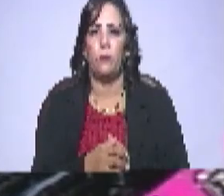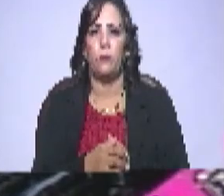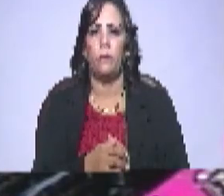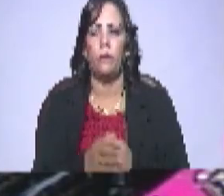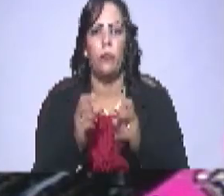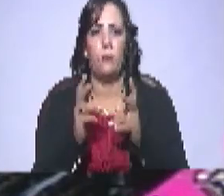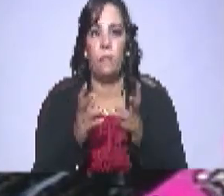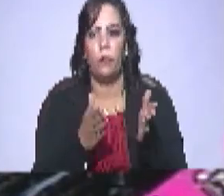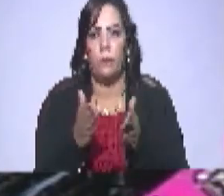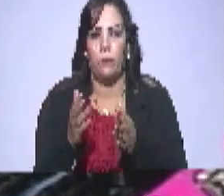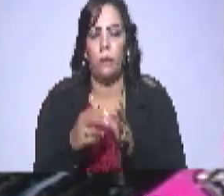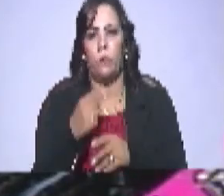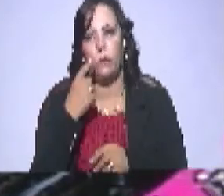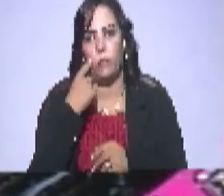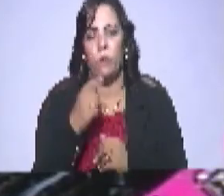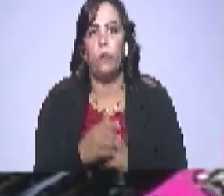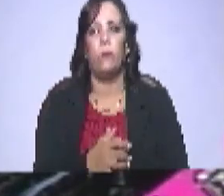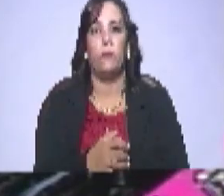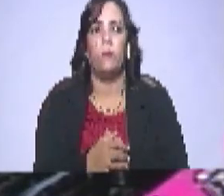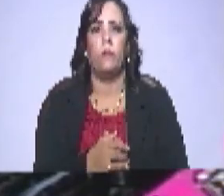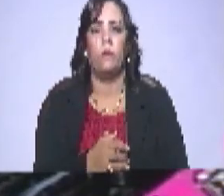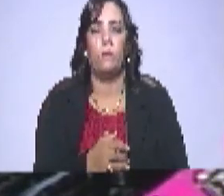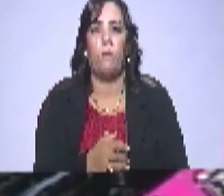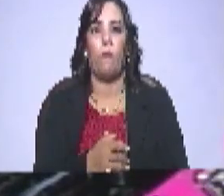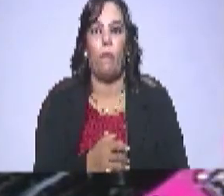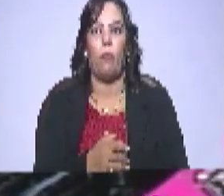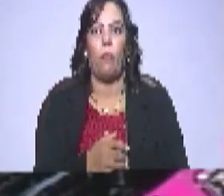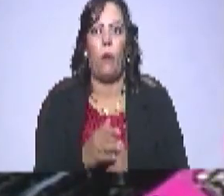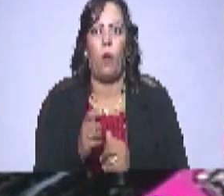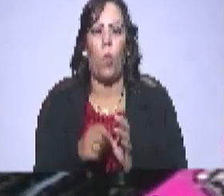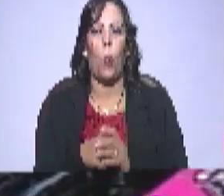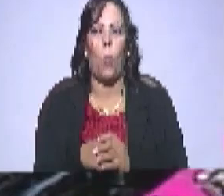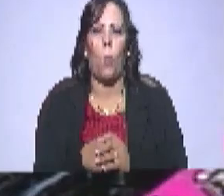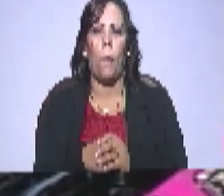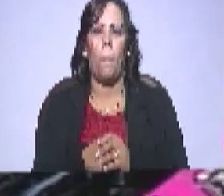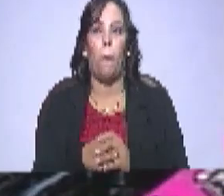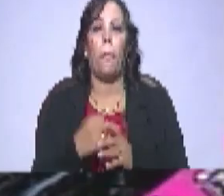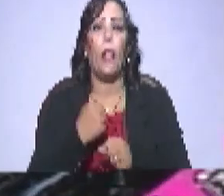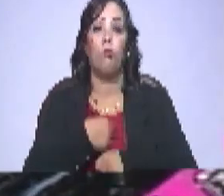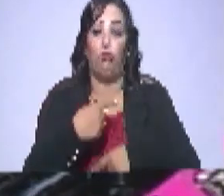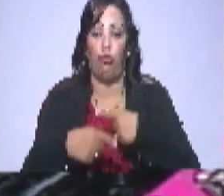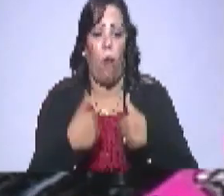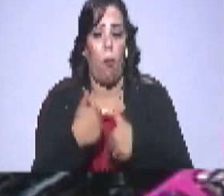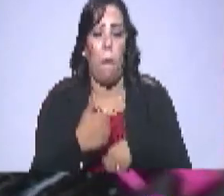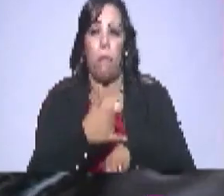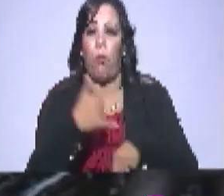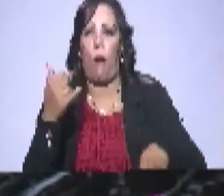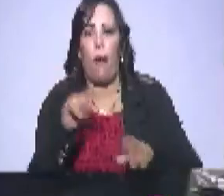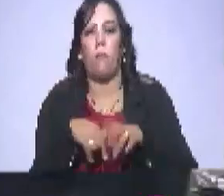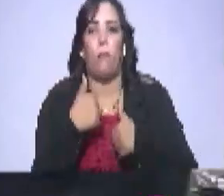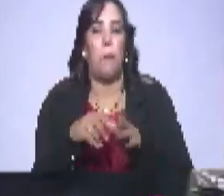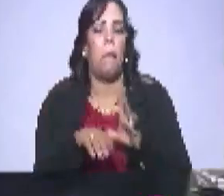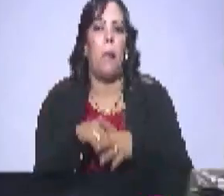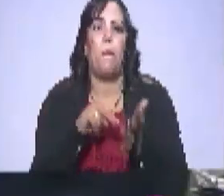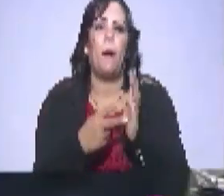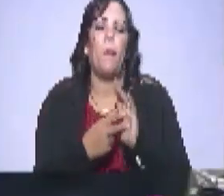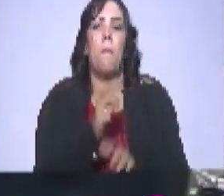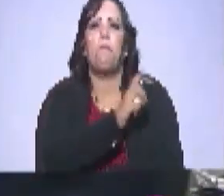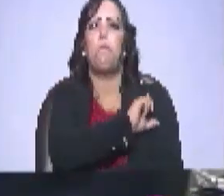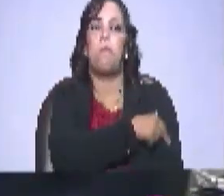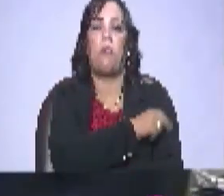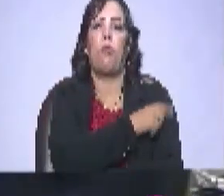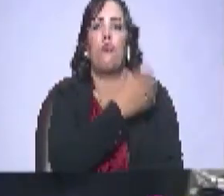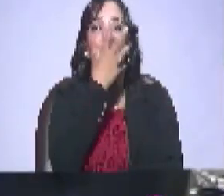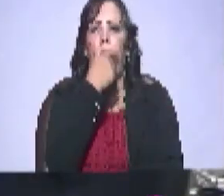خلاص. طيب هو احنا ما عندناش حاجه يعني متاخره، بس احنا بنحاول نعمل شويه بطاطس كده حلوين بشكل